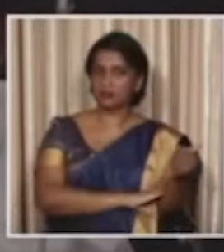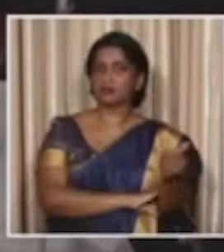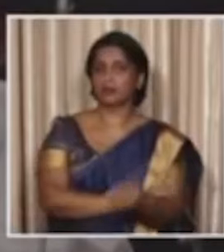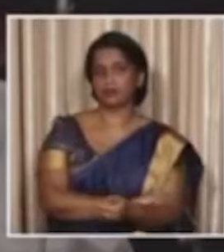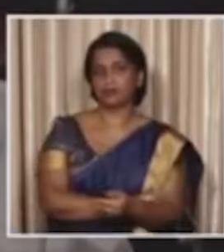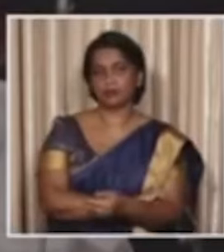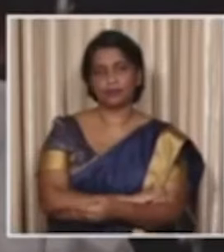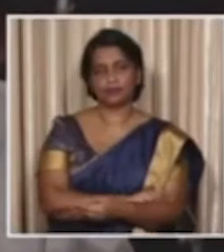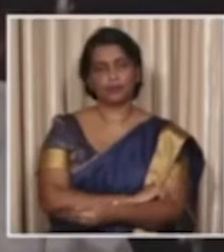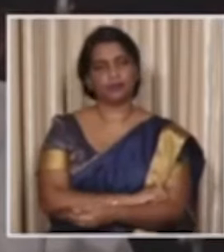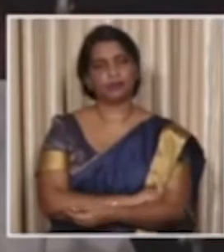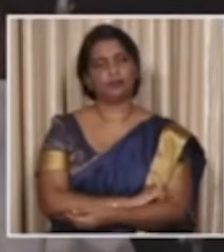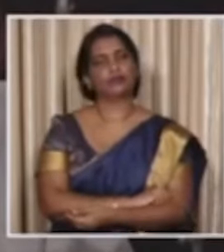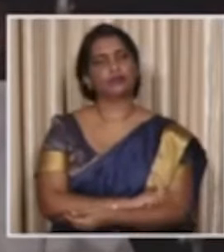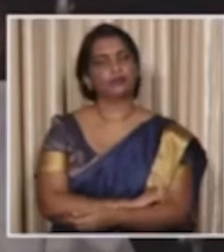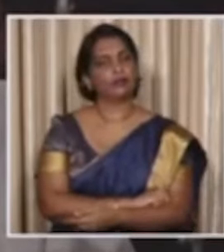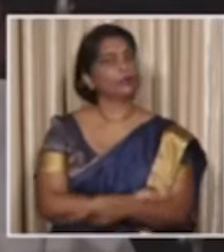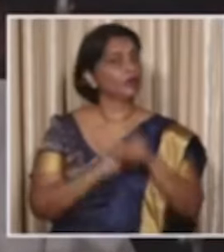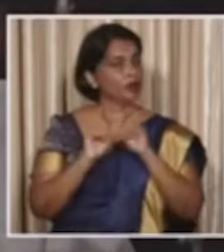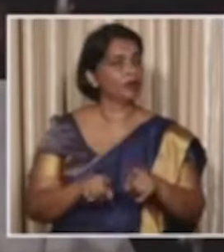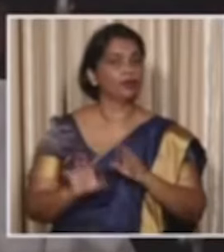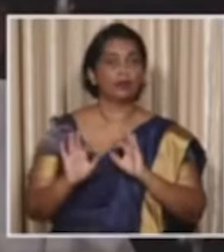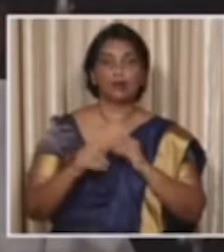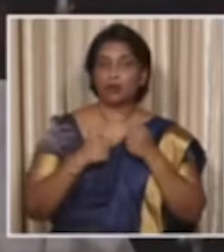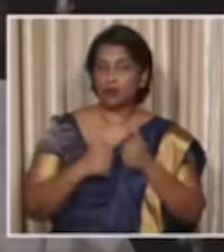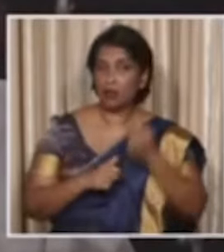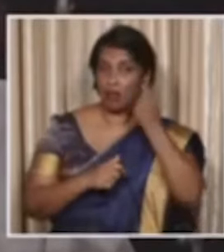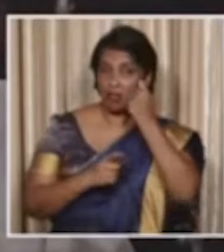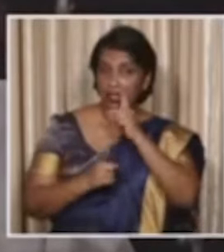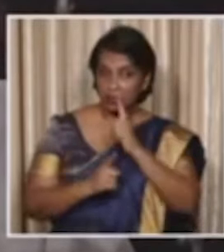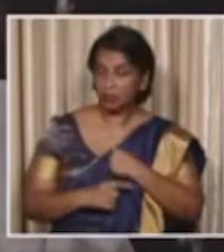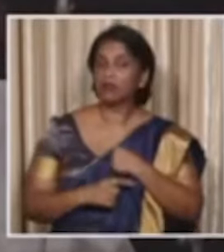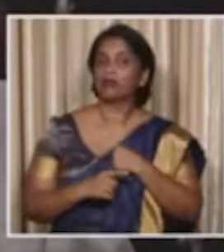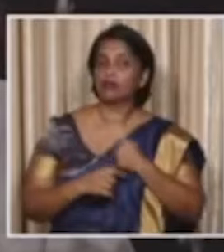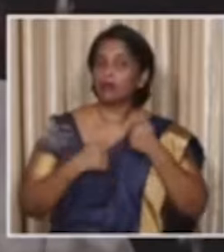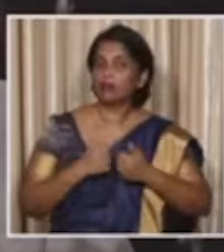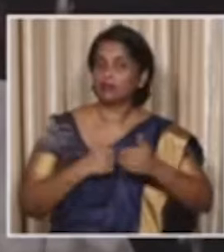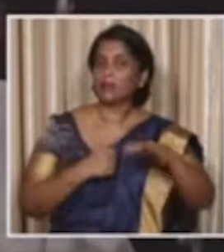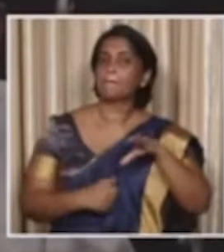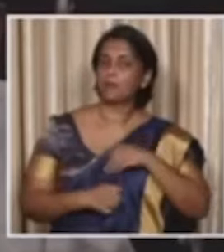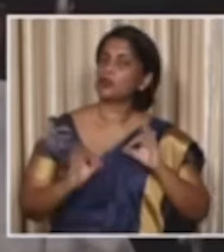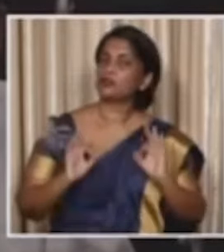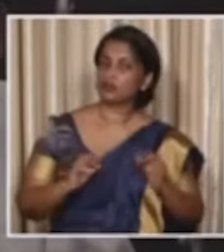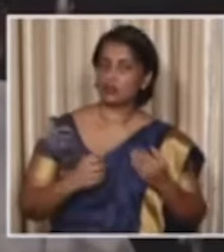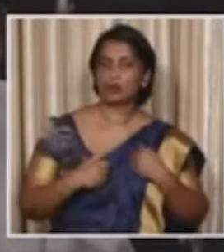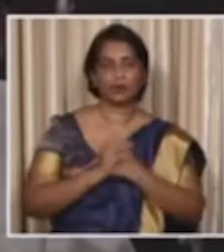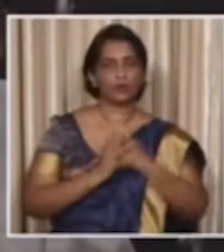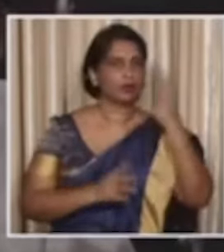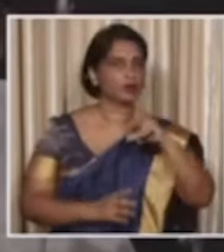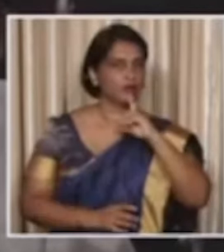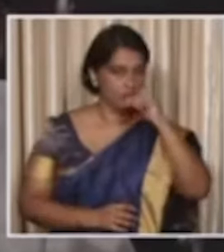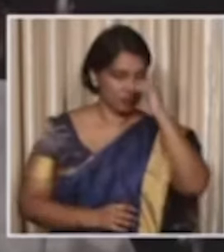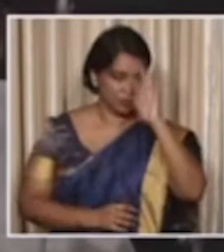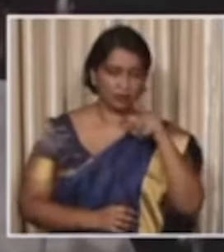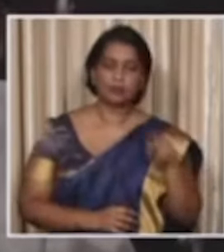කටයුතු කරනවා ඉන්ටරිම් පීරියඩ් එක. ඉතින් එයින් යහපත් යෝජනා තිබ්බොත් ඒ යහපත් යෝජනා පිළිගන්න අපි සූදානම්. ගරු නියෝජ්‍ය